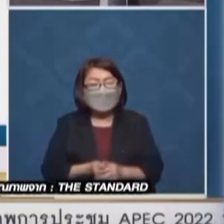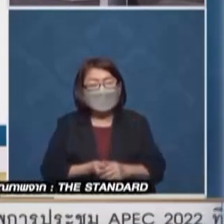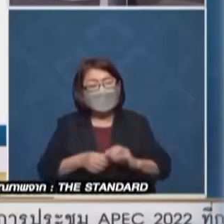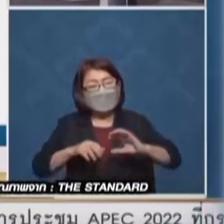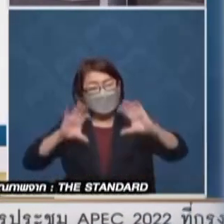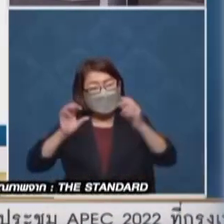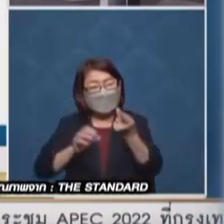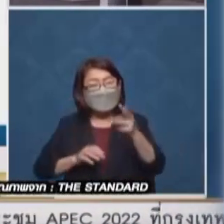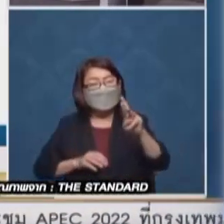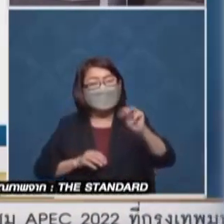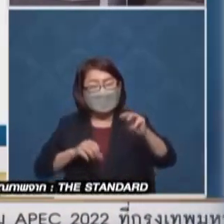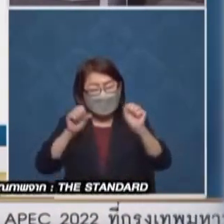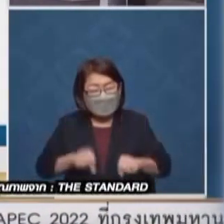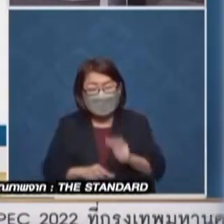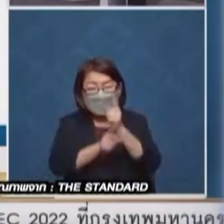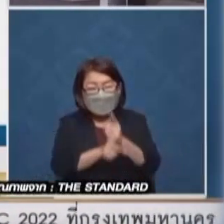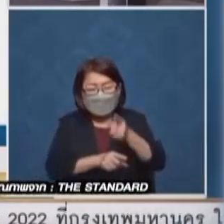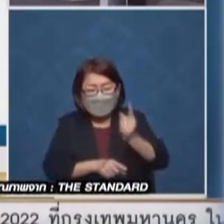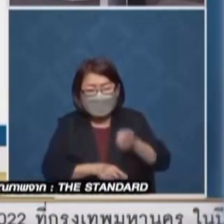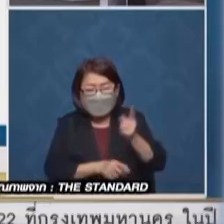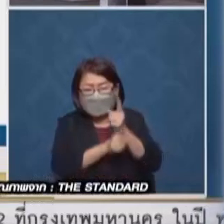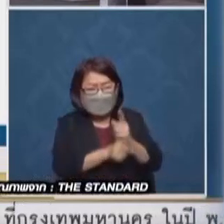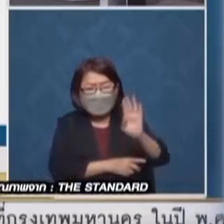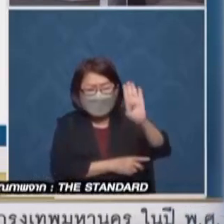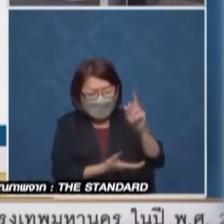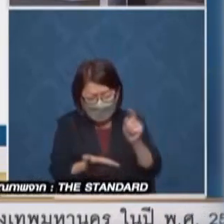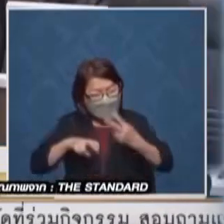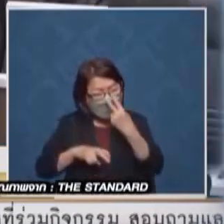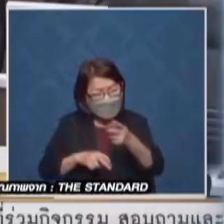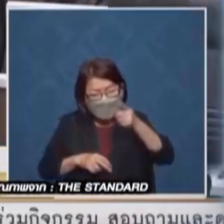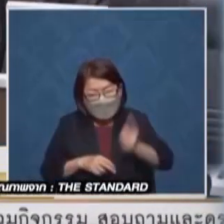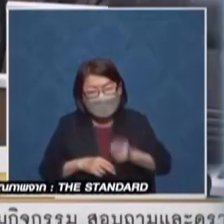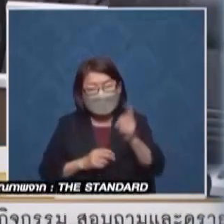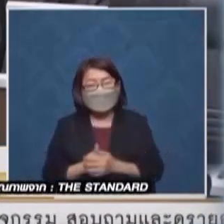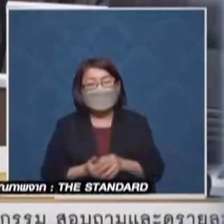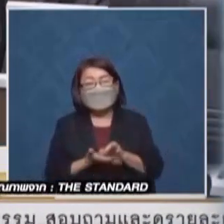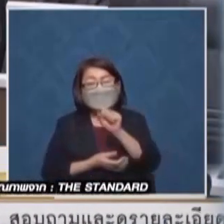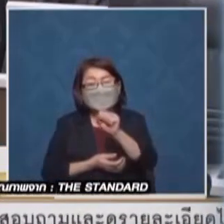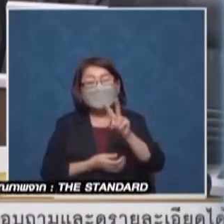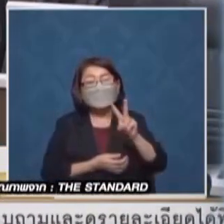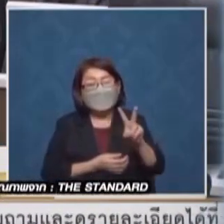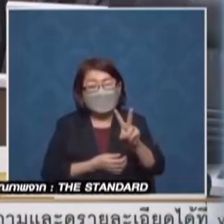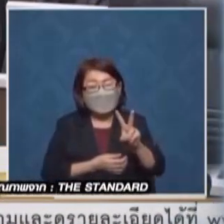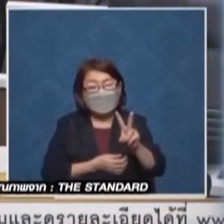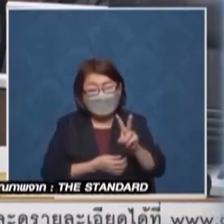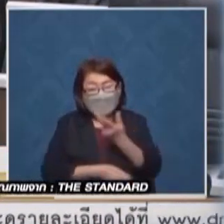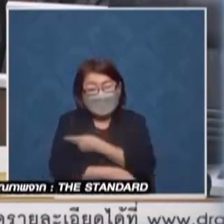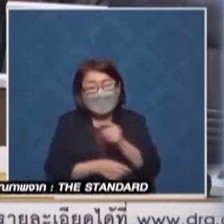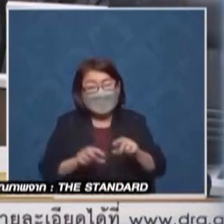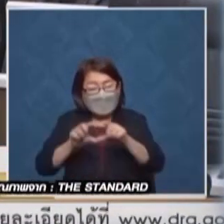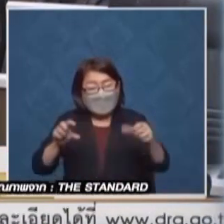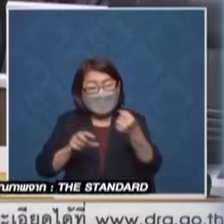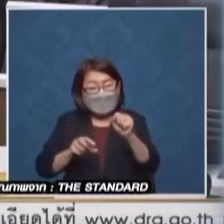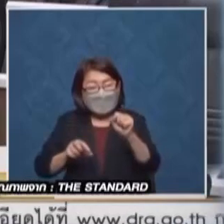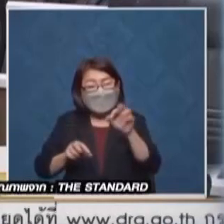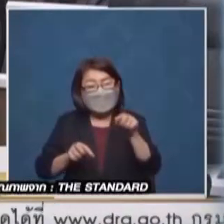จุด5เหรียญเอาราคาที่ส่วนต่างของครม.อนุมัติกับราคาที่องค์กรเภสัชซื้อจริงตามบริษัทเอาผลต่างเนี่ยมารบกัน